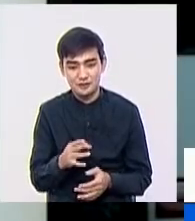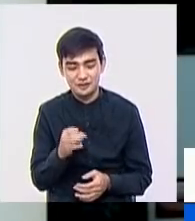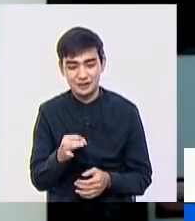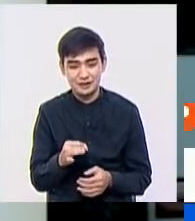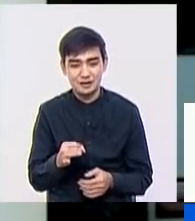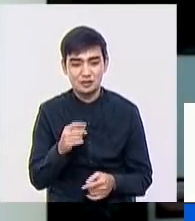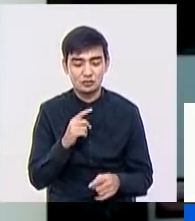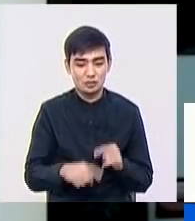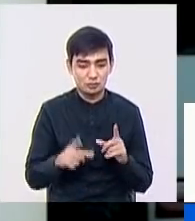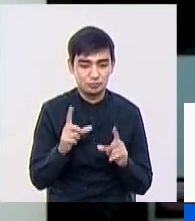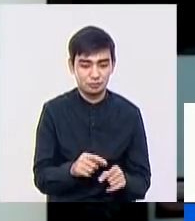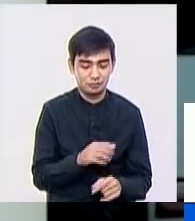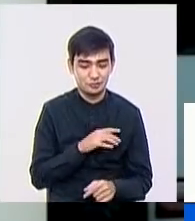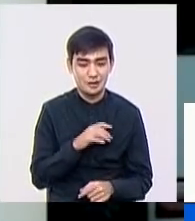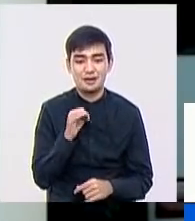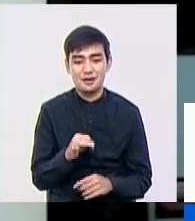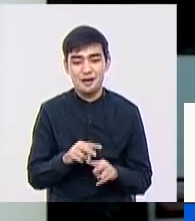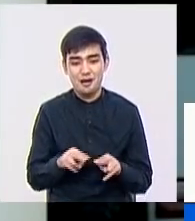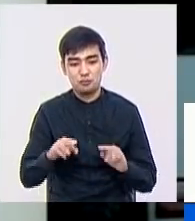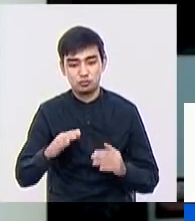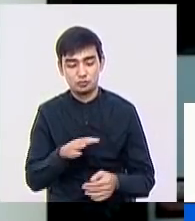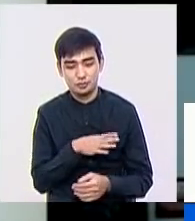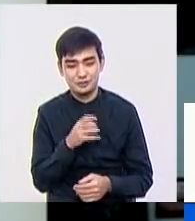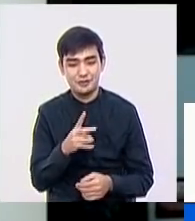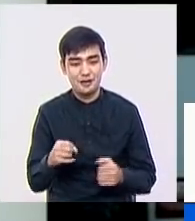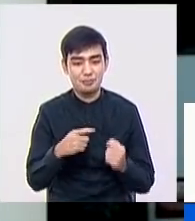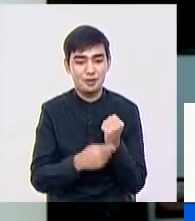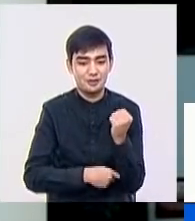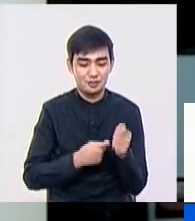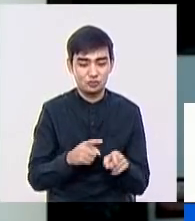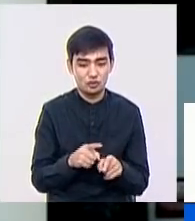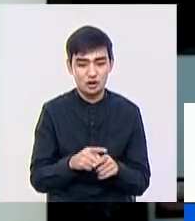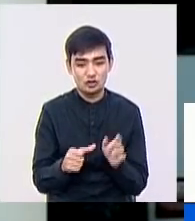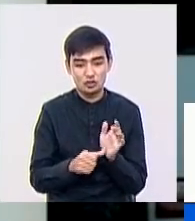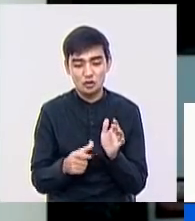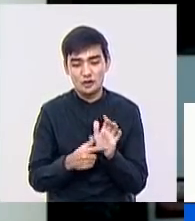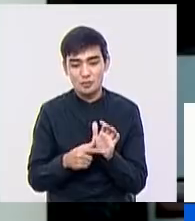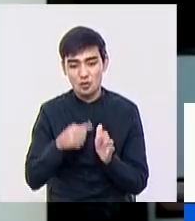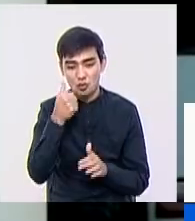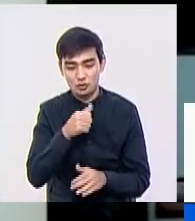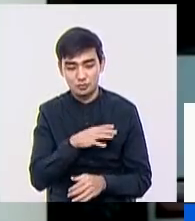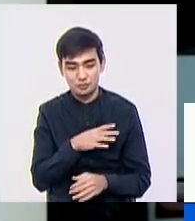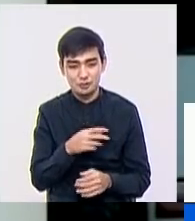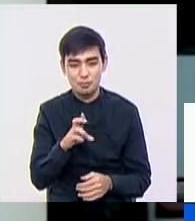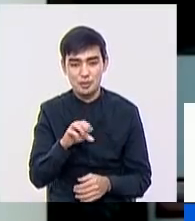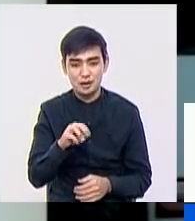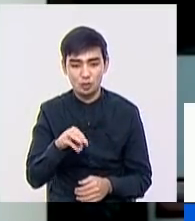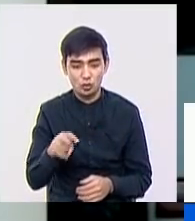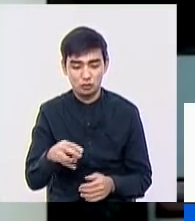резкий откат, цены упали. Также произошло и с ценами на материалы. В течение там 2006-2007 года бетон подорожал в